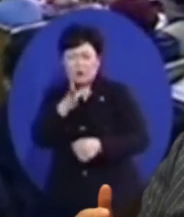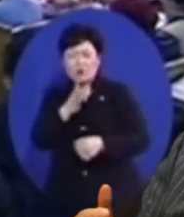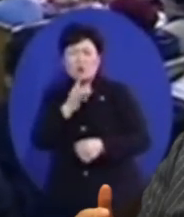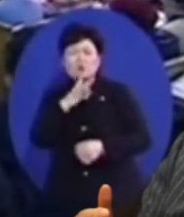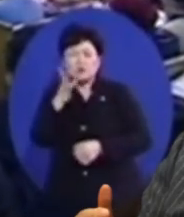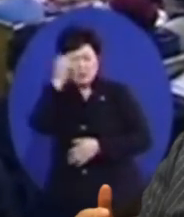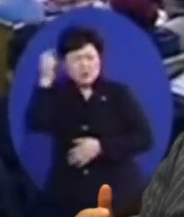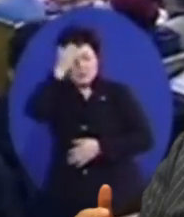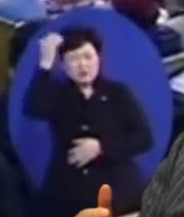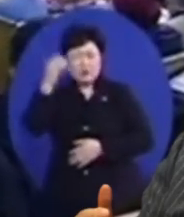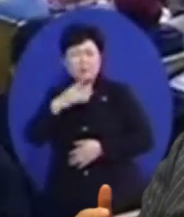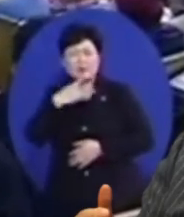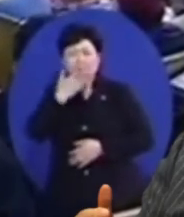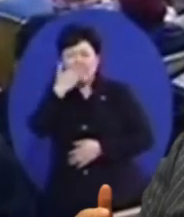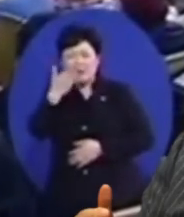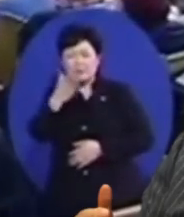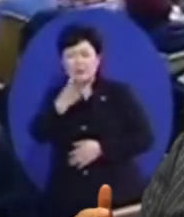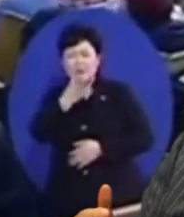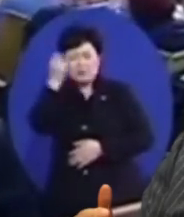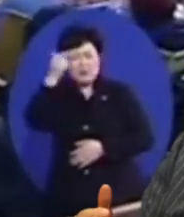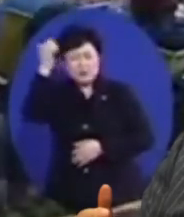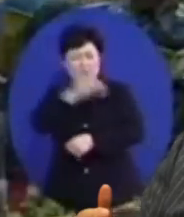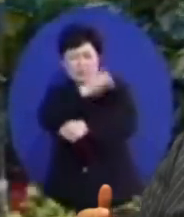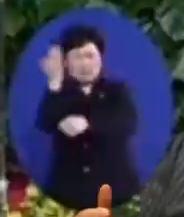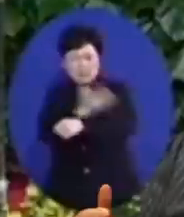되오니 성령의 능력을 따라 사는